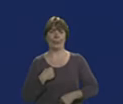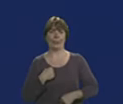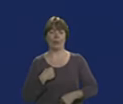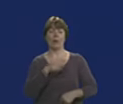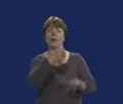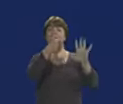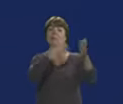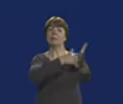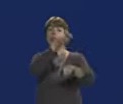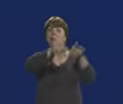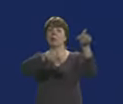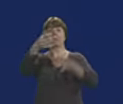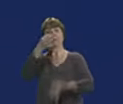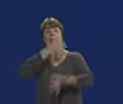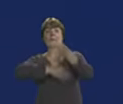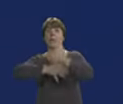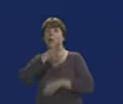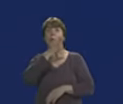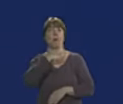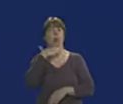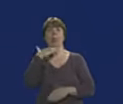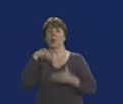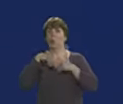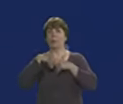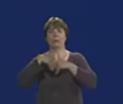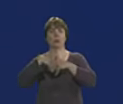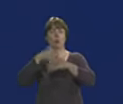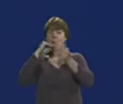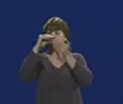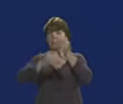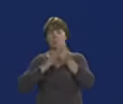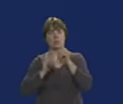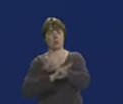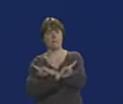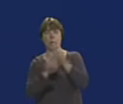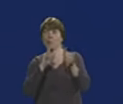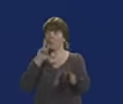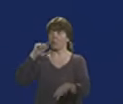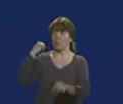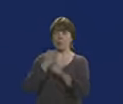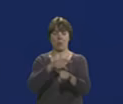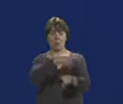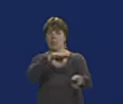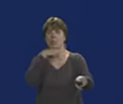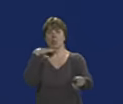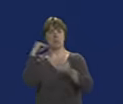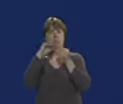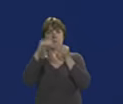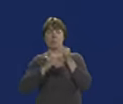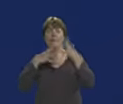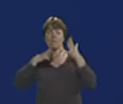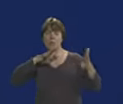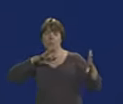nous ont dit, ça ne peut plus continuer ainsi. La façon dont le monde se construit depuis 30 ans ne nous va pas. Nous